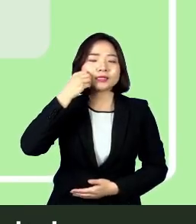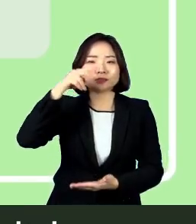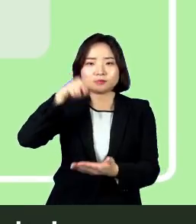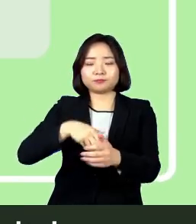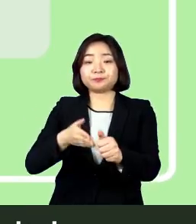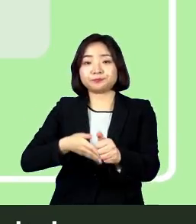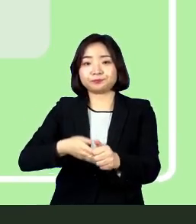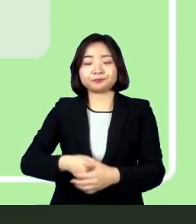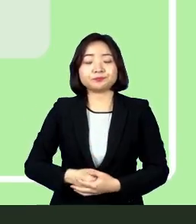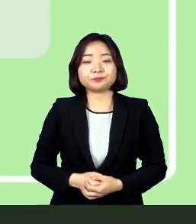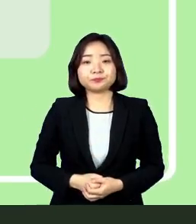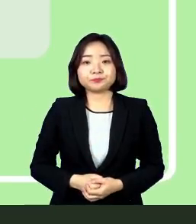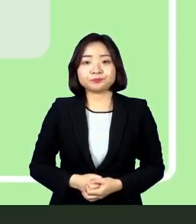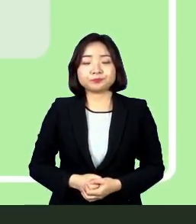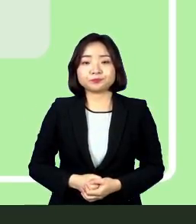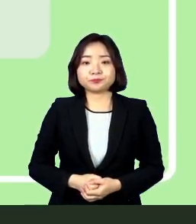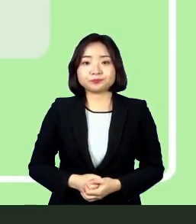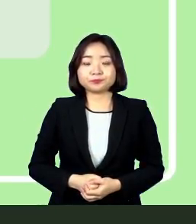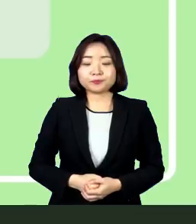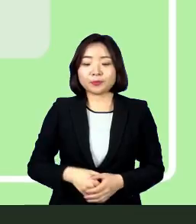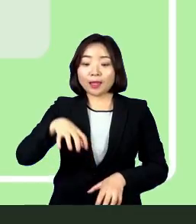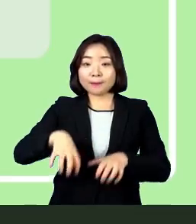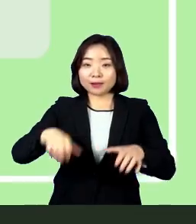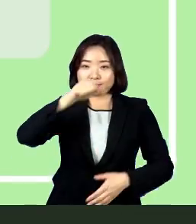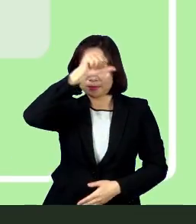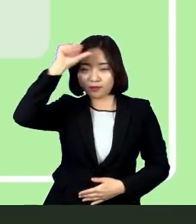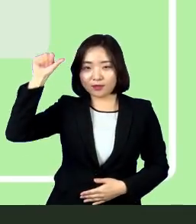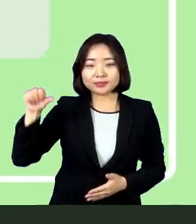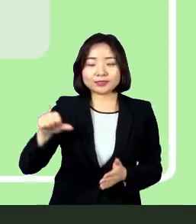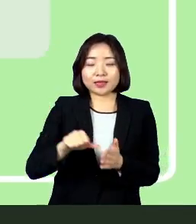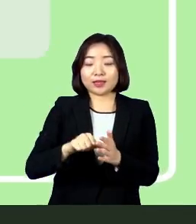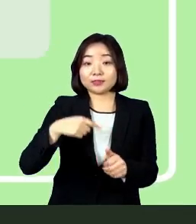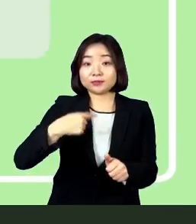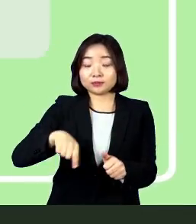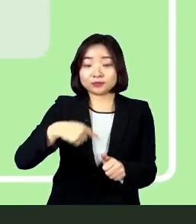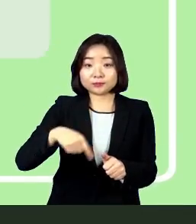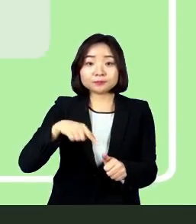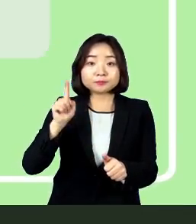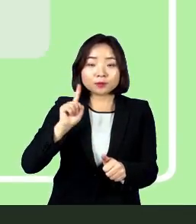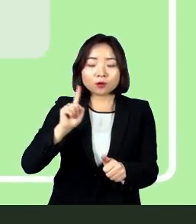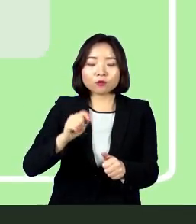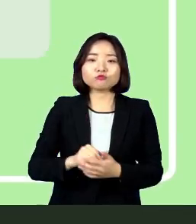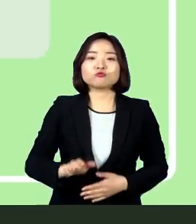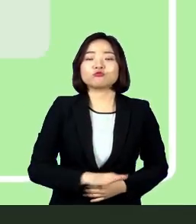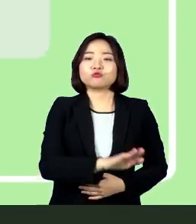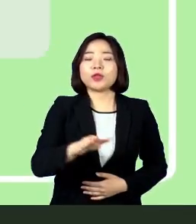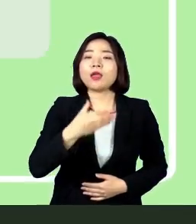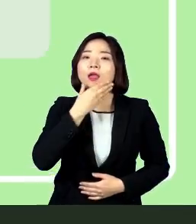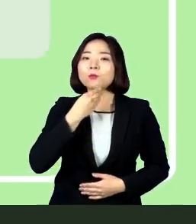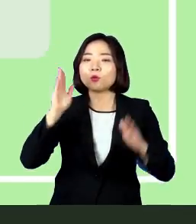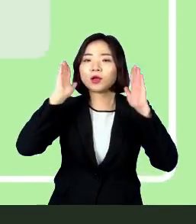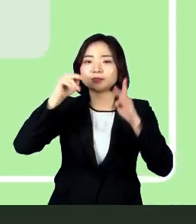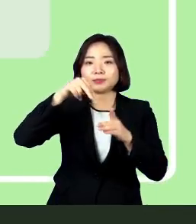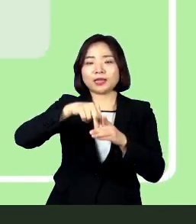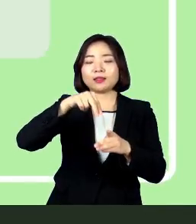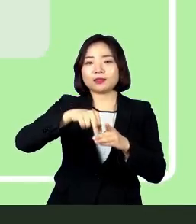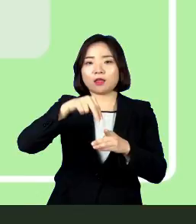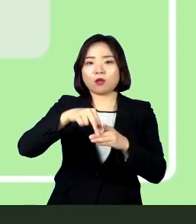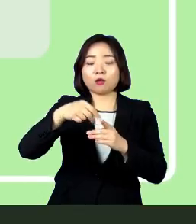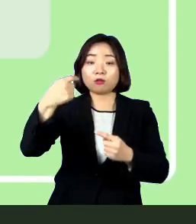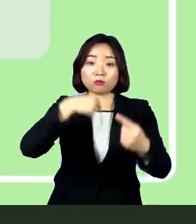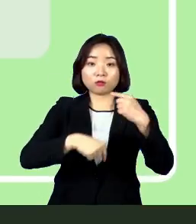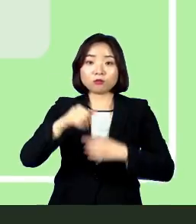있습니다. 춘한시가 마을 단위 평생학습 배움터 사업인 우리 행복학습센터 신청을 받습니다. 이번